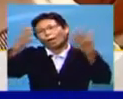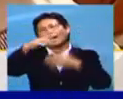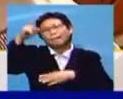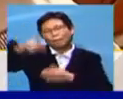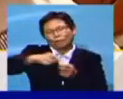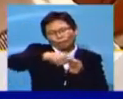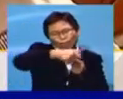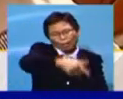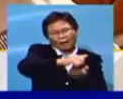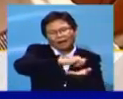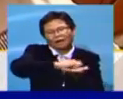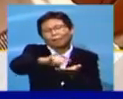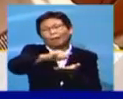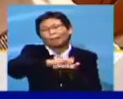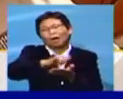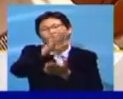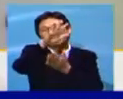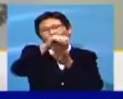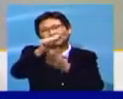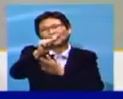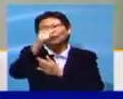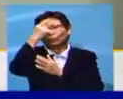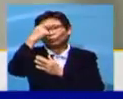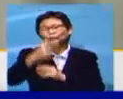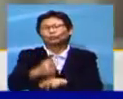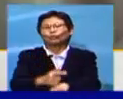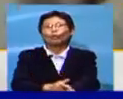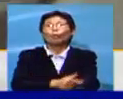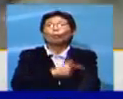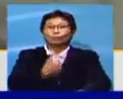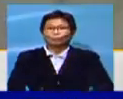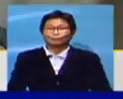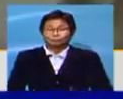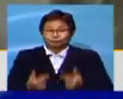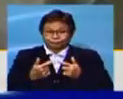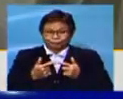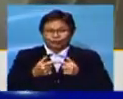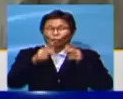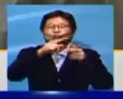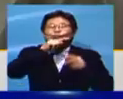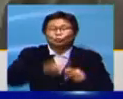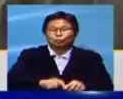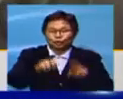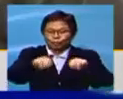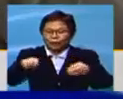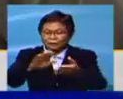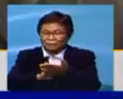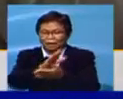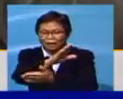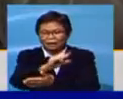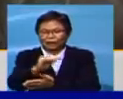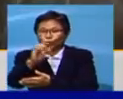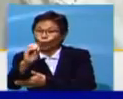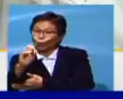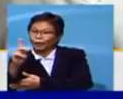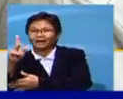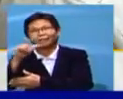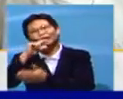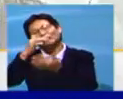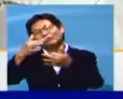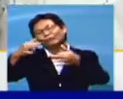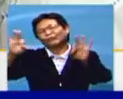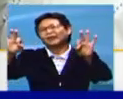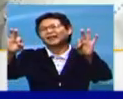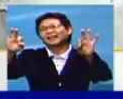perlu membayar yuran keahlian rm5 seumur hidup bagi warga emas pelajar sekolah dan orang kelainan upaya Oku tidak dikenakan